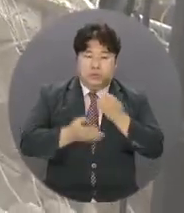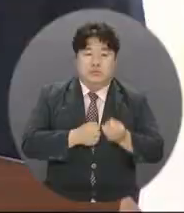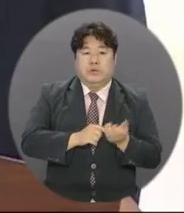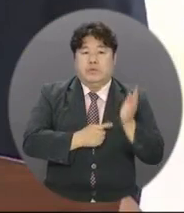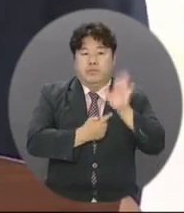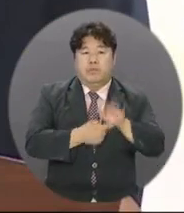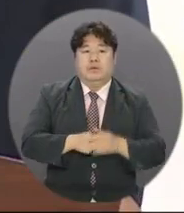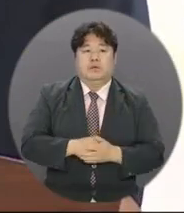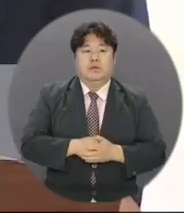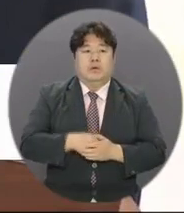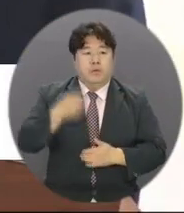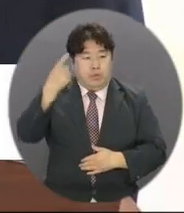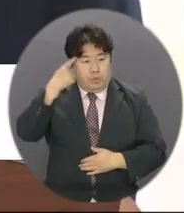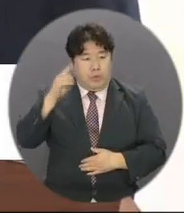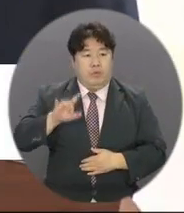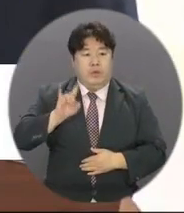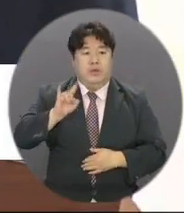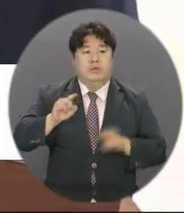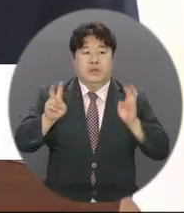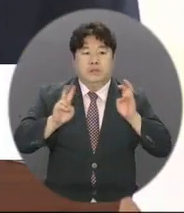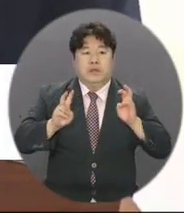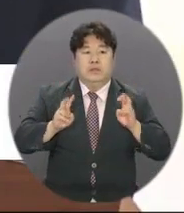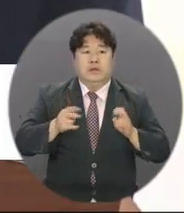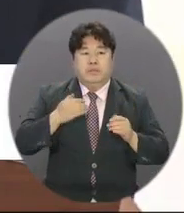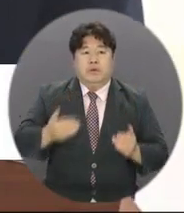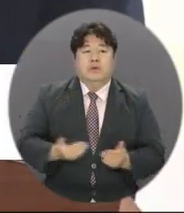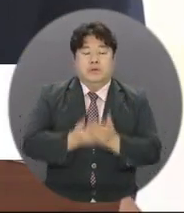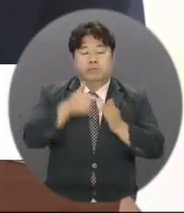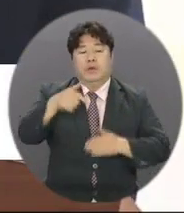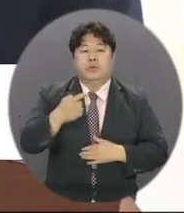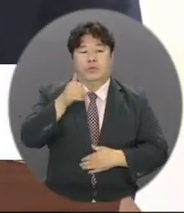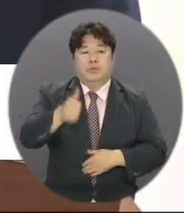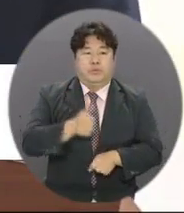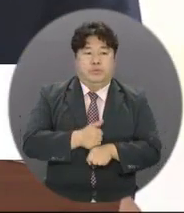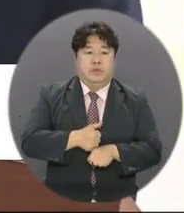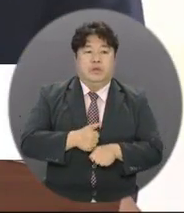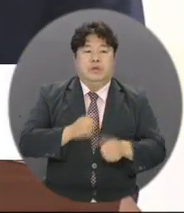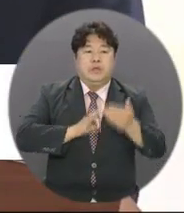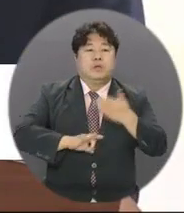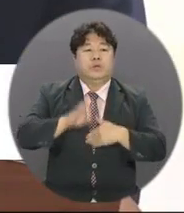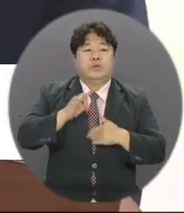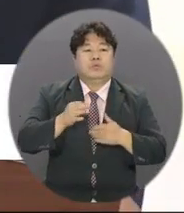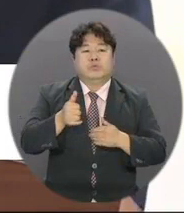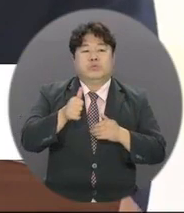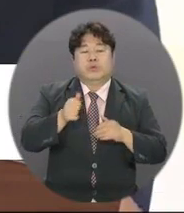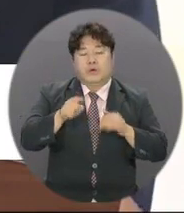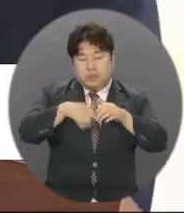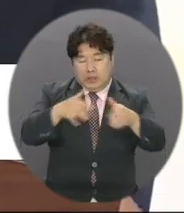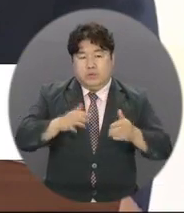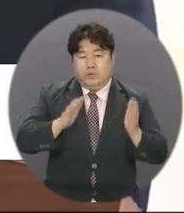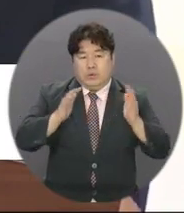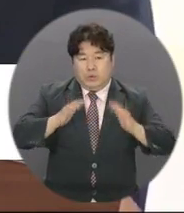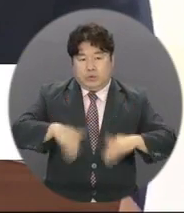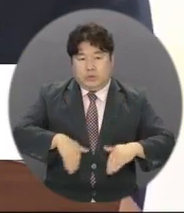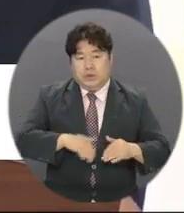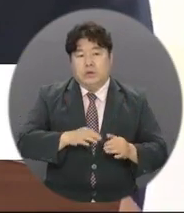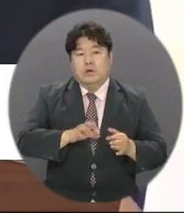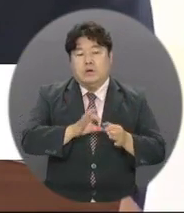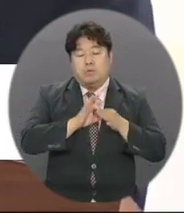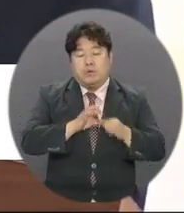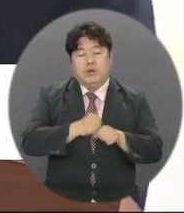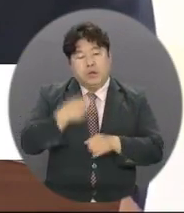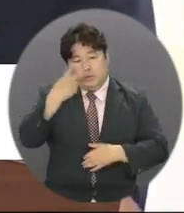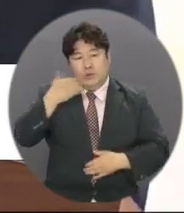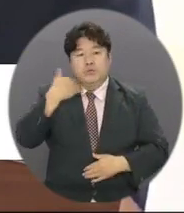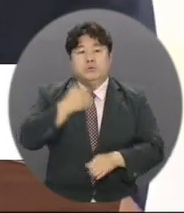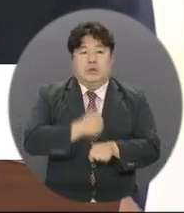밝혀졌습니다. 예. 왜 현대산업개발의 노 부장이 동부 학동 철거와 관련돼서 감리를 누가 할